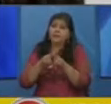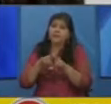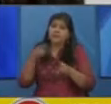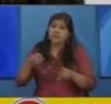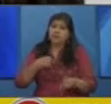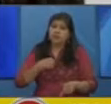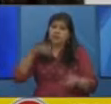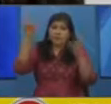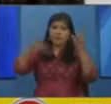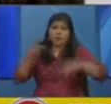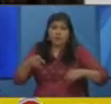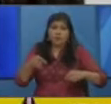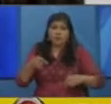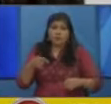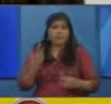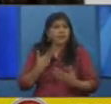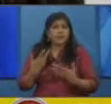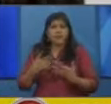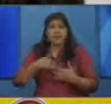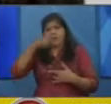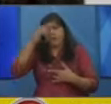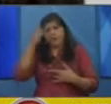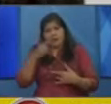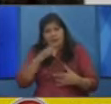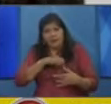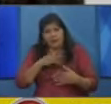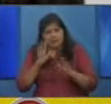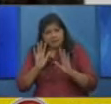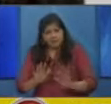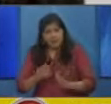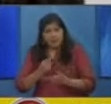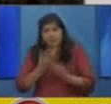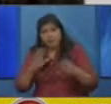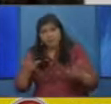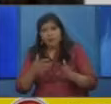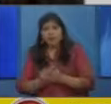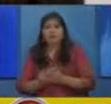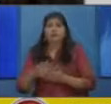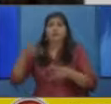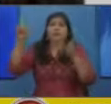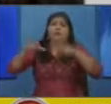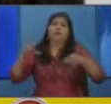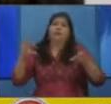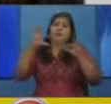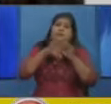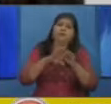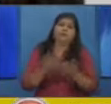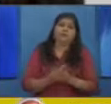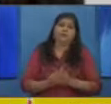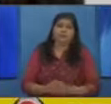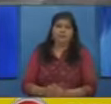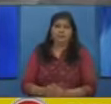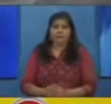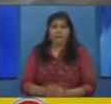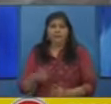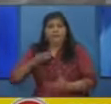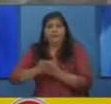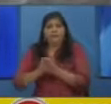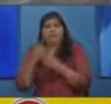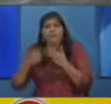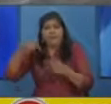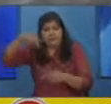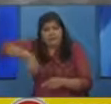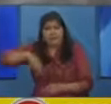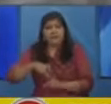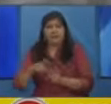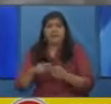आप लोगों की जरूरतों को पूरा करते हैं तो फिर लोग भी आपसे जुड़ने चले आते हैं। साथियों, दिल्ली